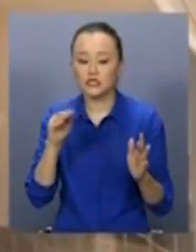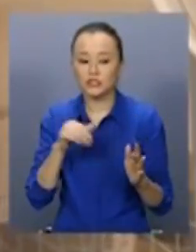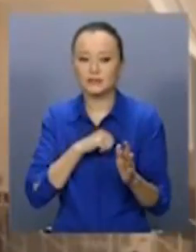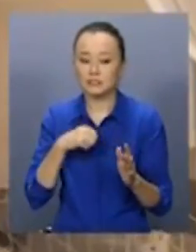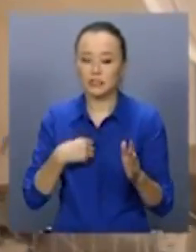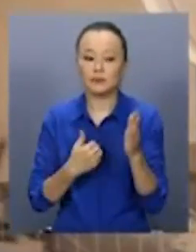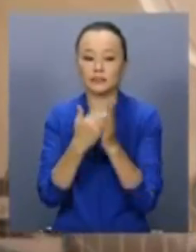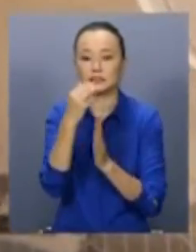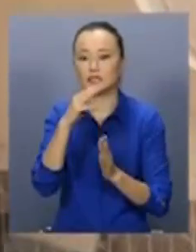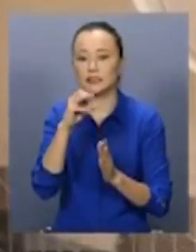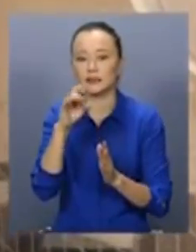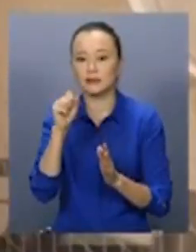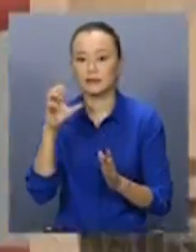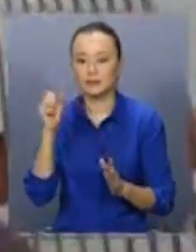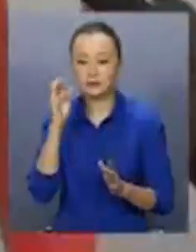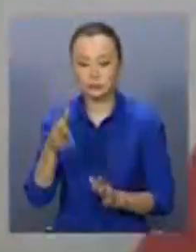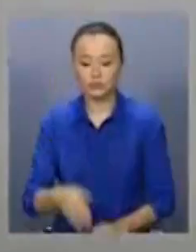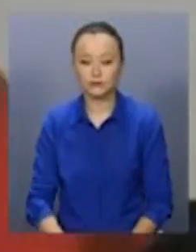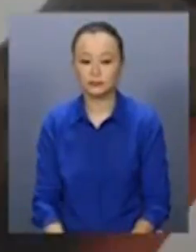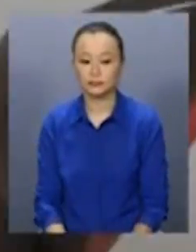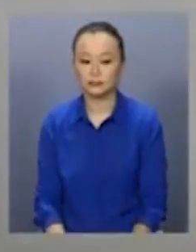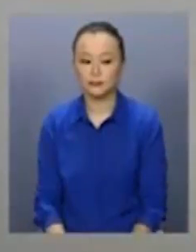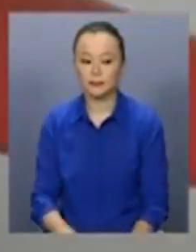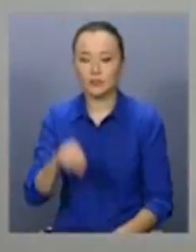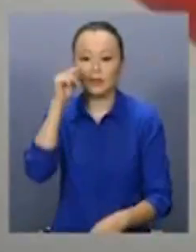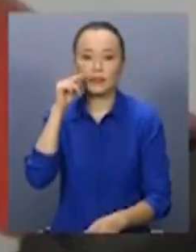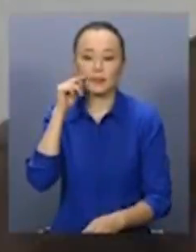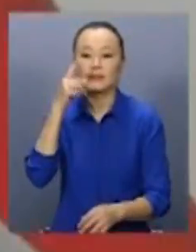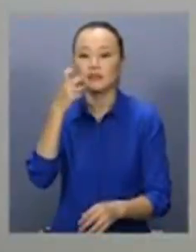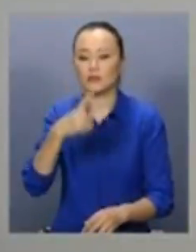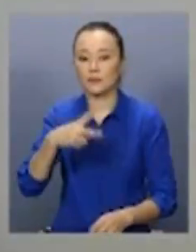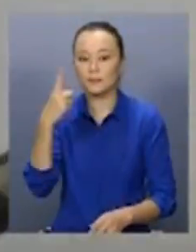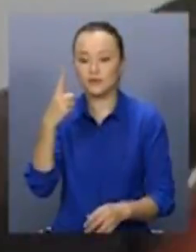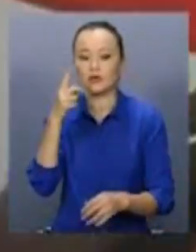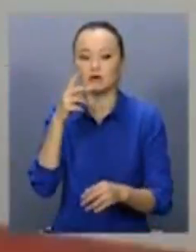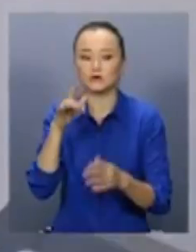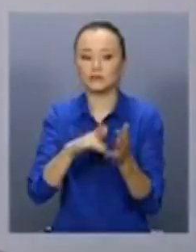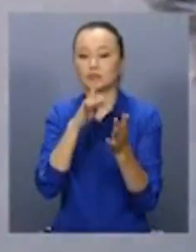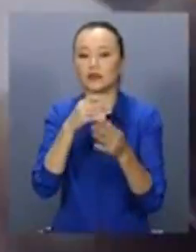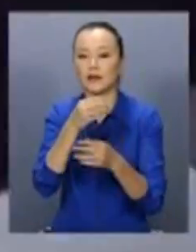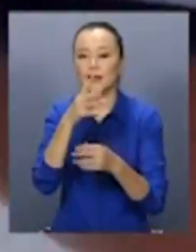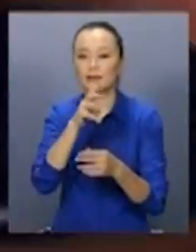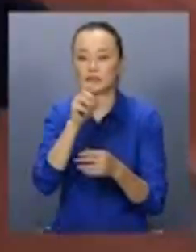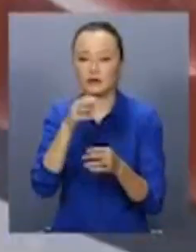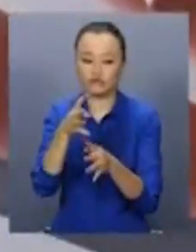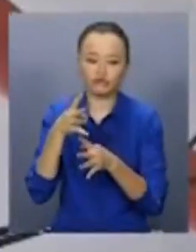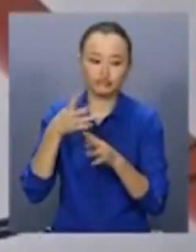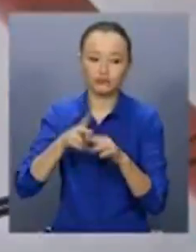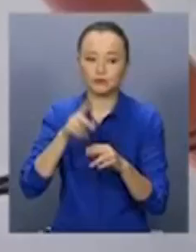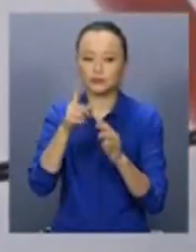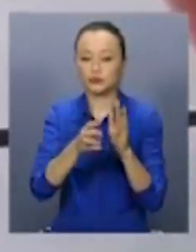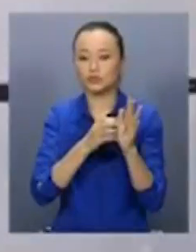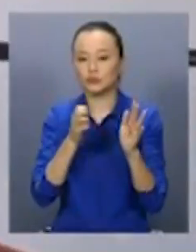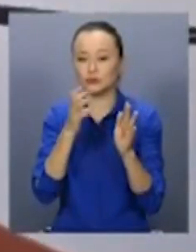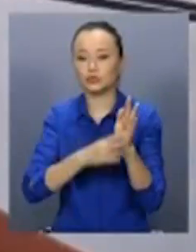биік терраса орналаспақ. Қытайдағы 121 қабатты Шанхай мұнарасының құрылысы